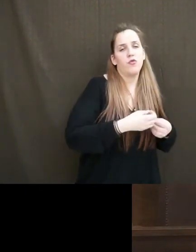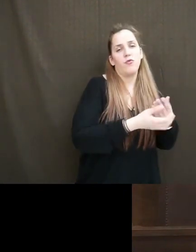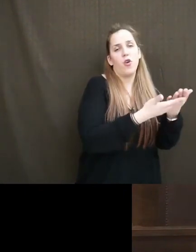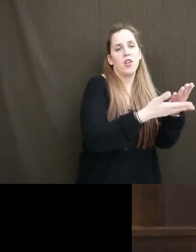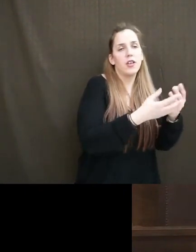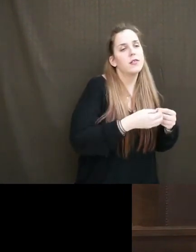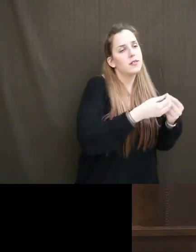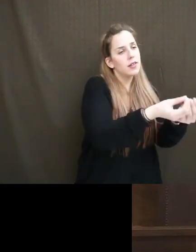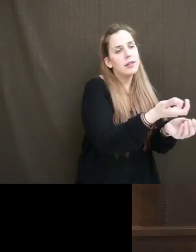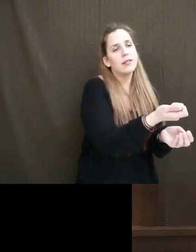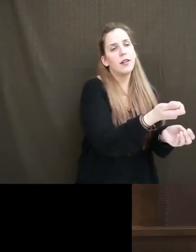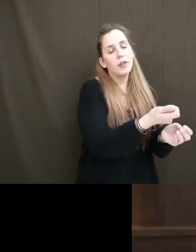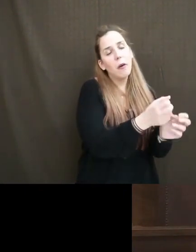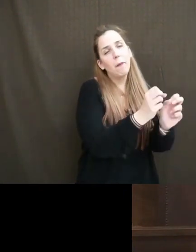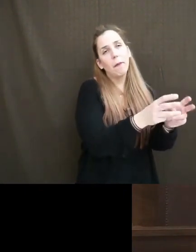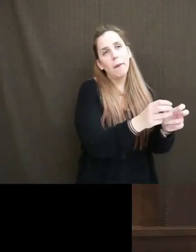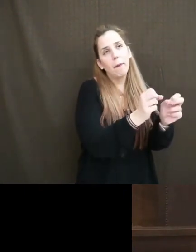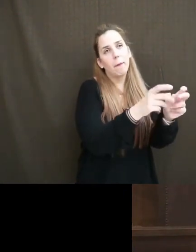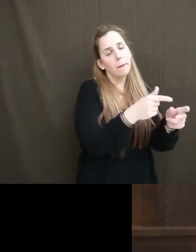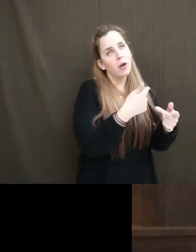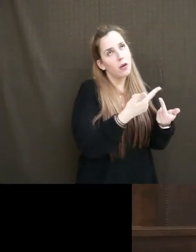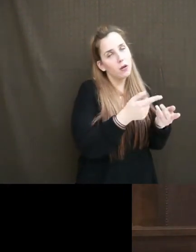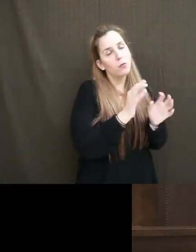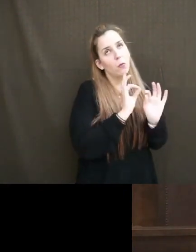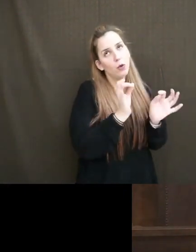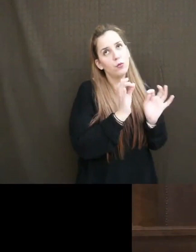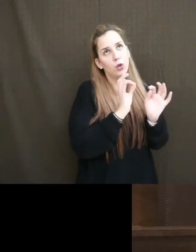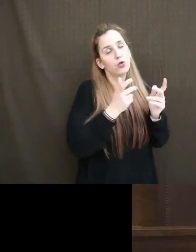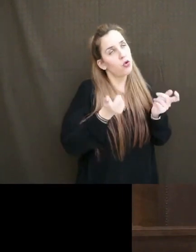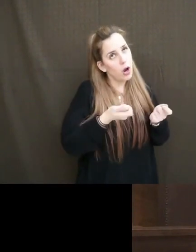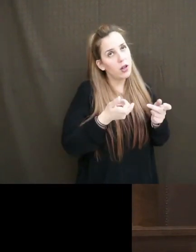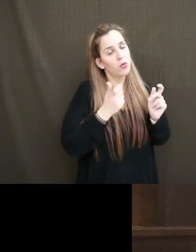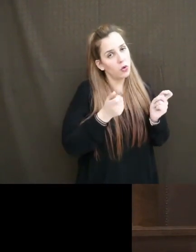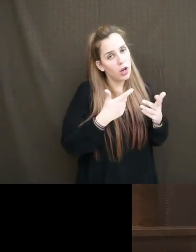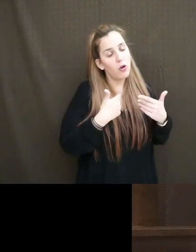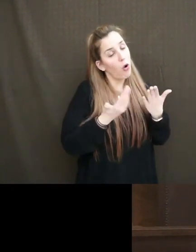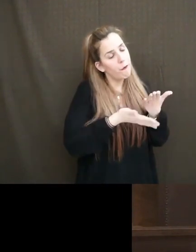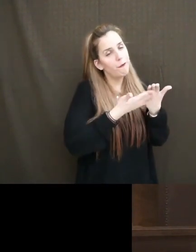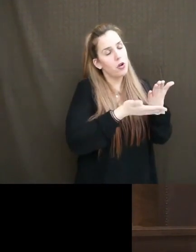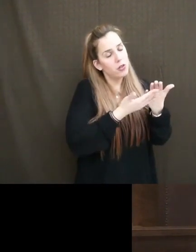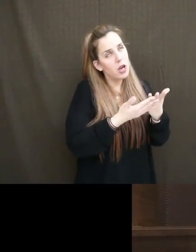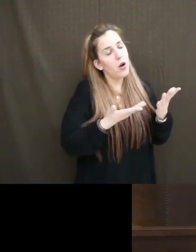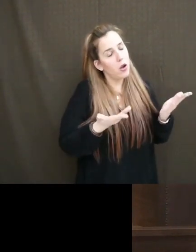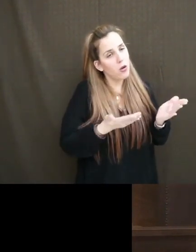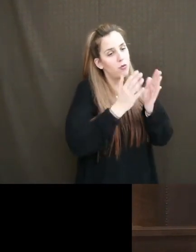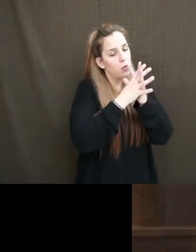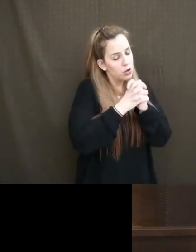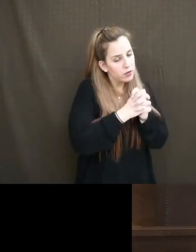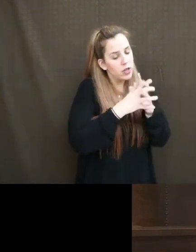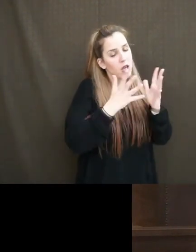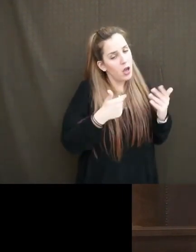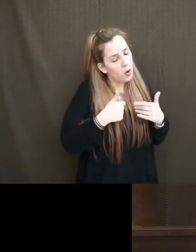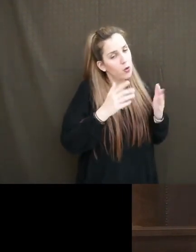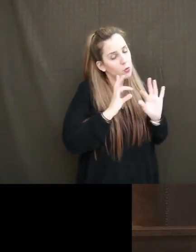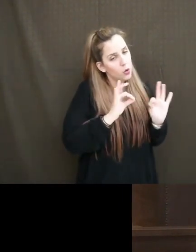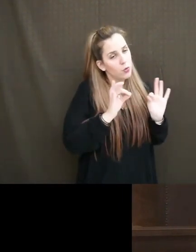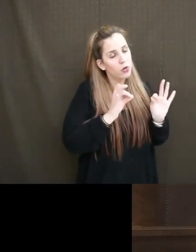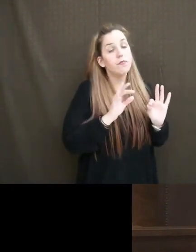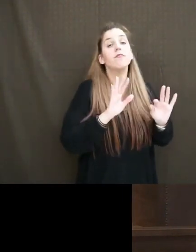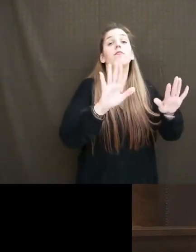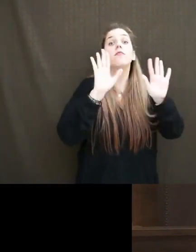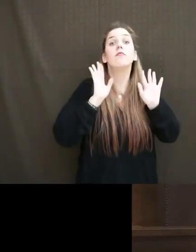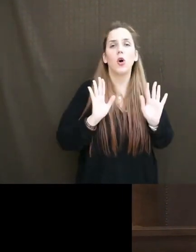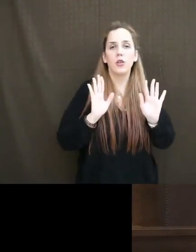τα έργα. Και για τη σωτηρία μας το ξεκίνημα και για τη μετέπειτα πορεία μας, ο δίκαιος εκ